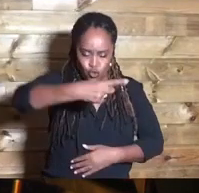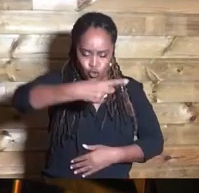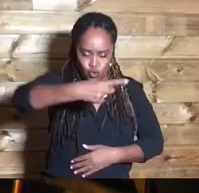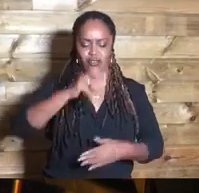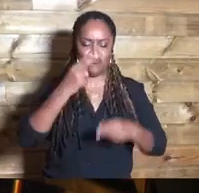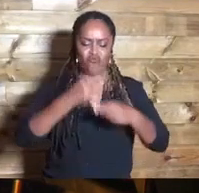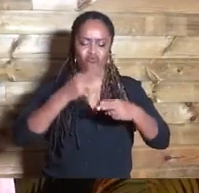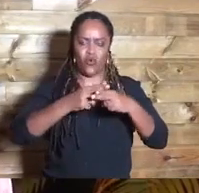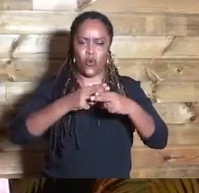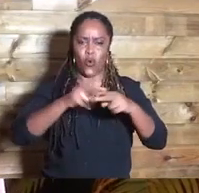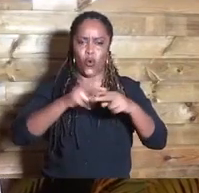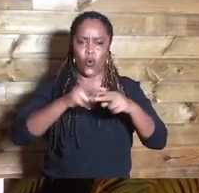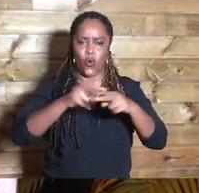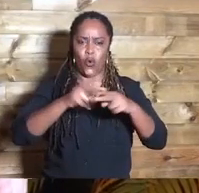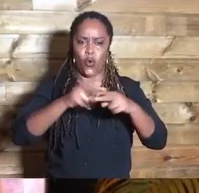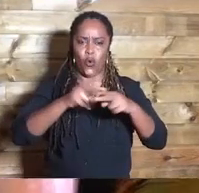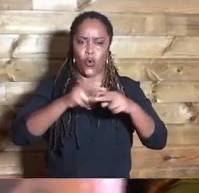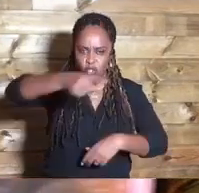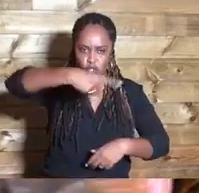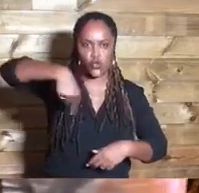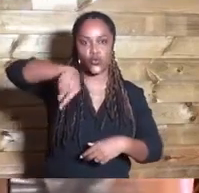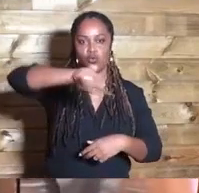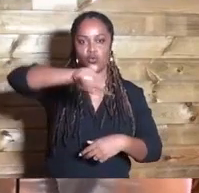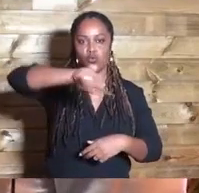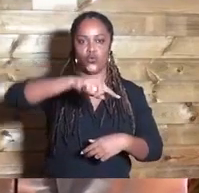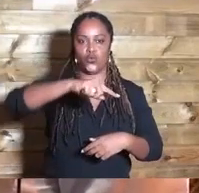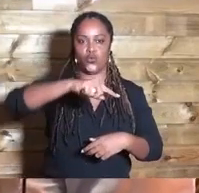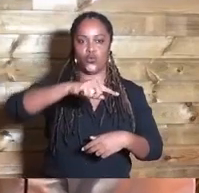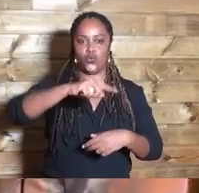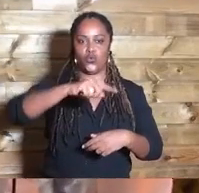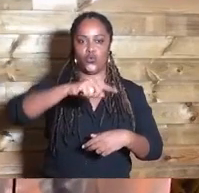a fait que c'est nous toutes qui avons porté cette idée là ça.